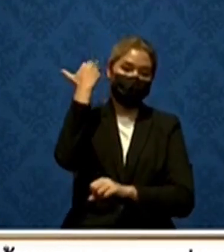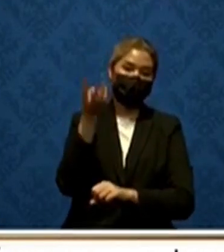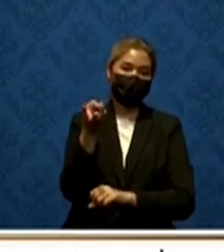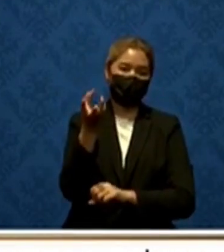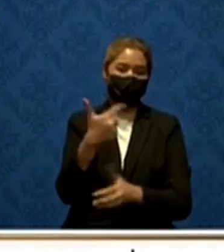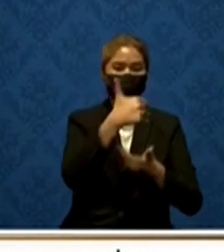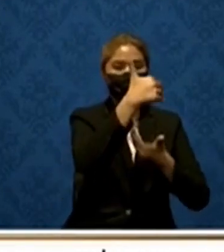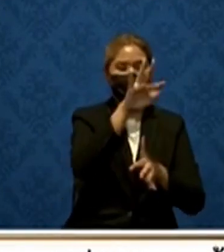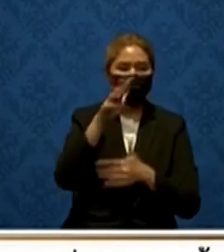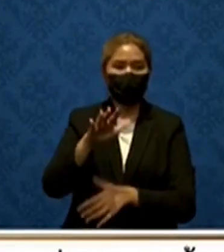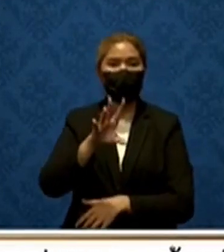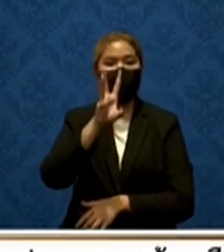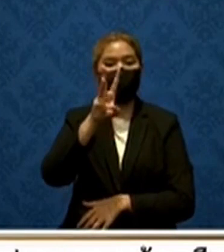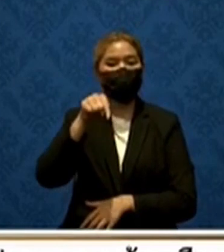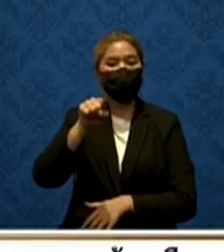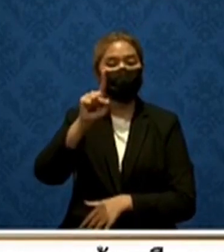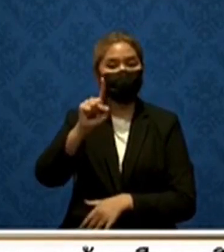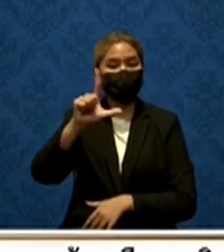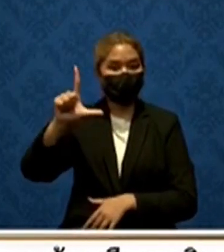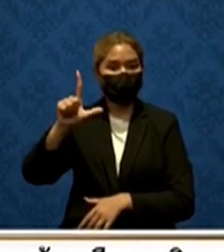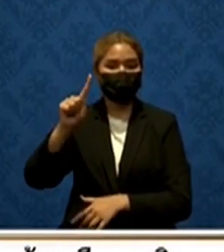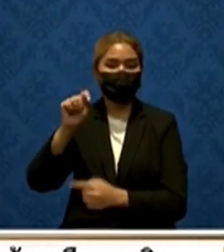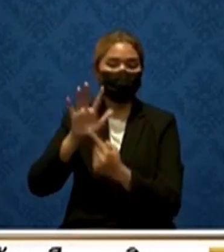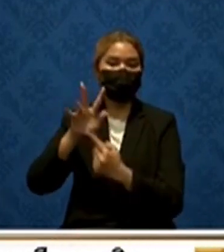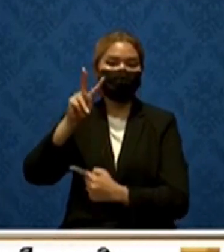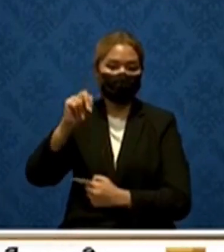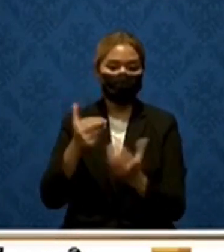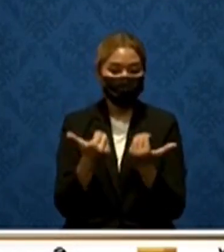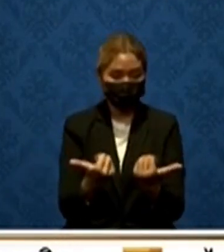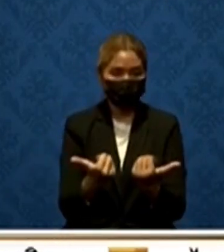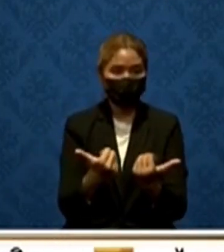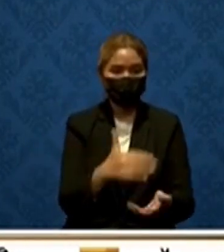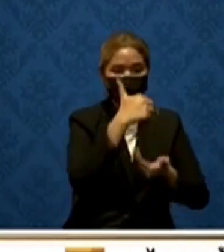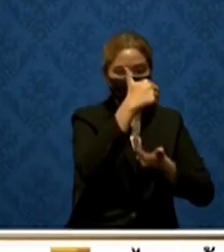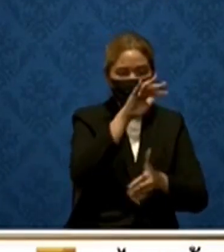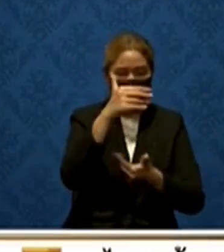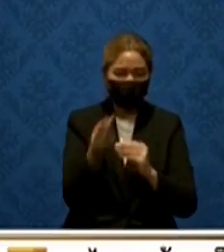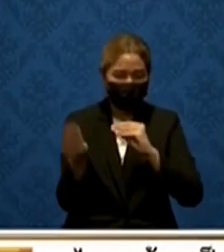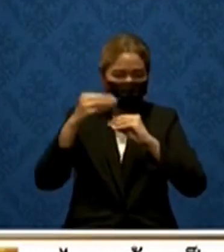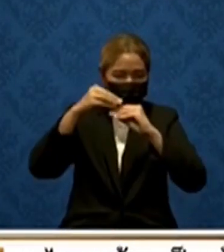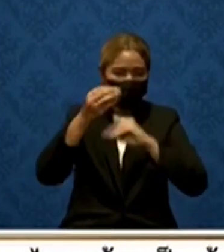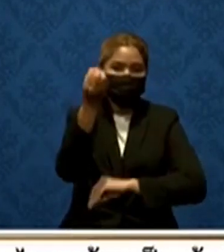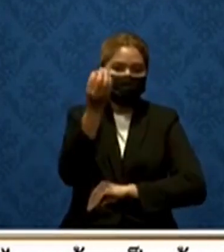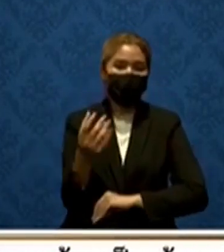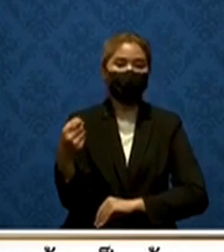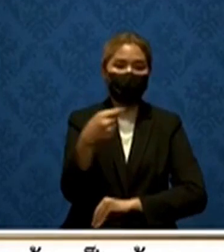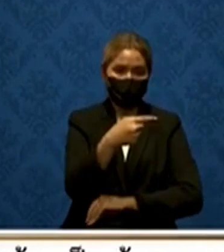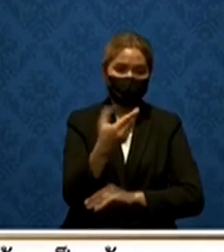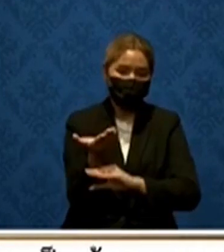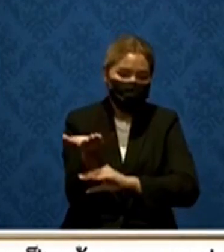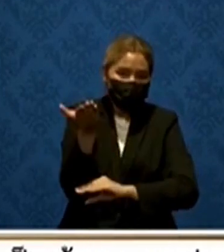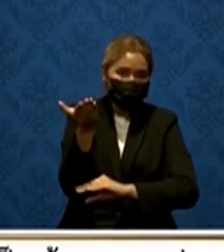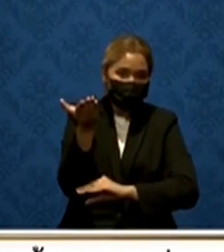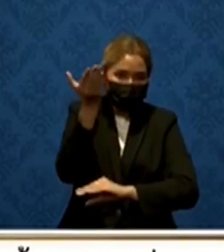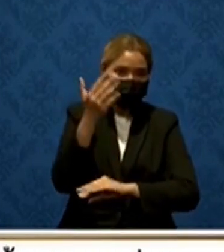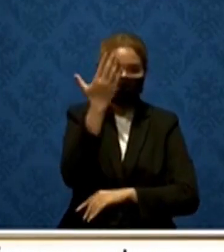ได้ 6.1 ลานตันแต่ปีนี้เราจะสงออกข้าวได้มากขึ้นครับเพราะคามหากหลาย